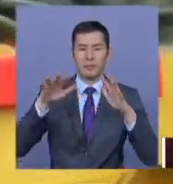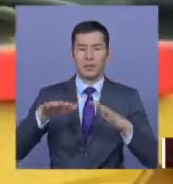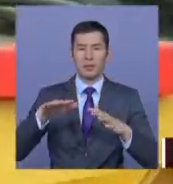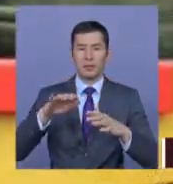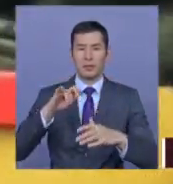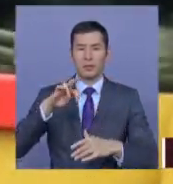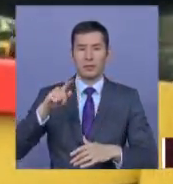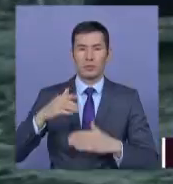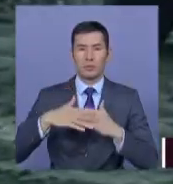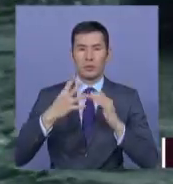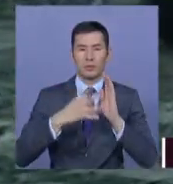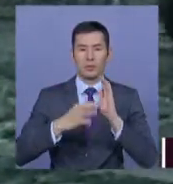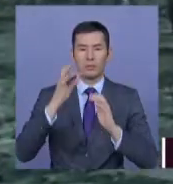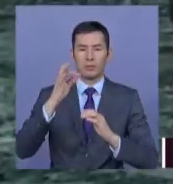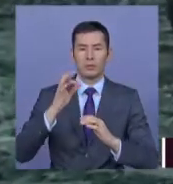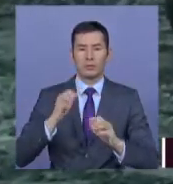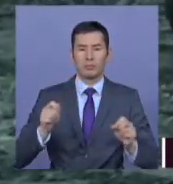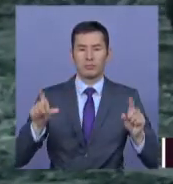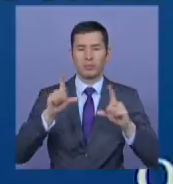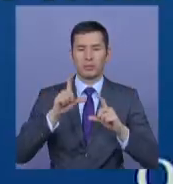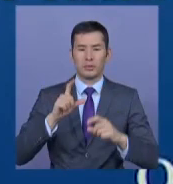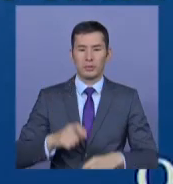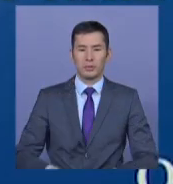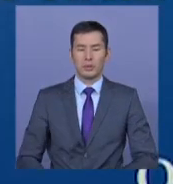бағасын 90%-ға өсіріп саудалауда.